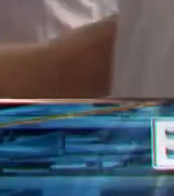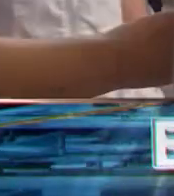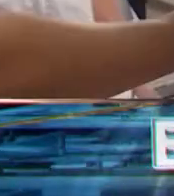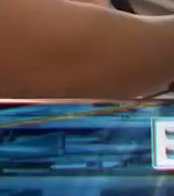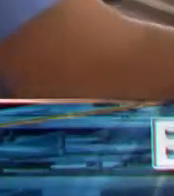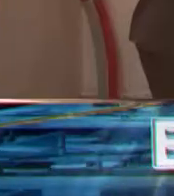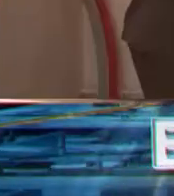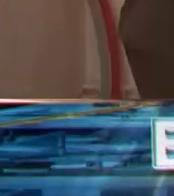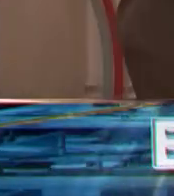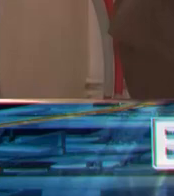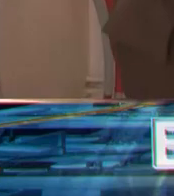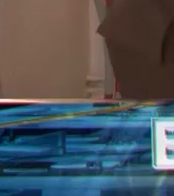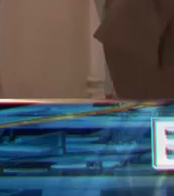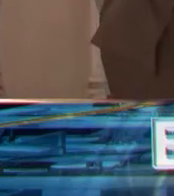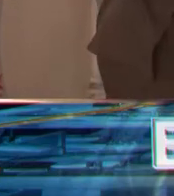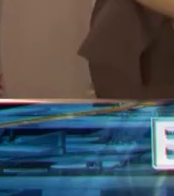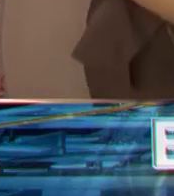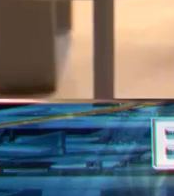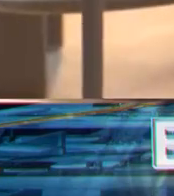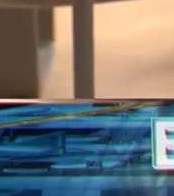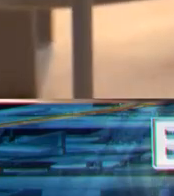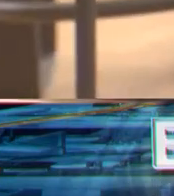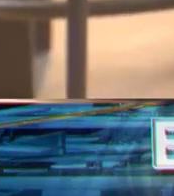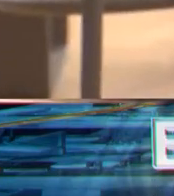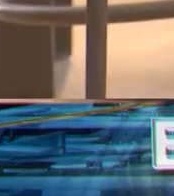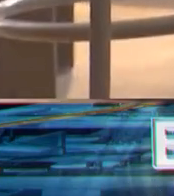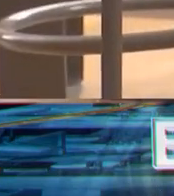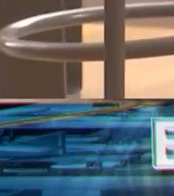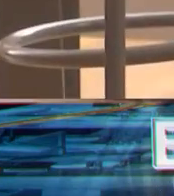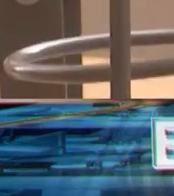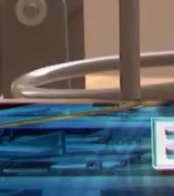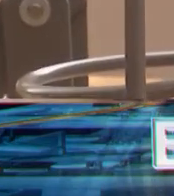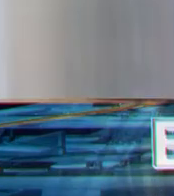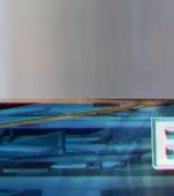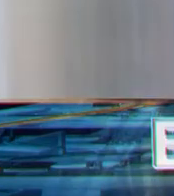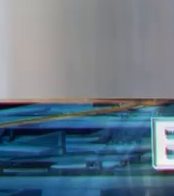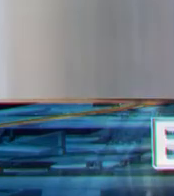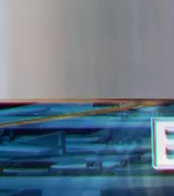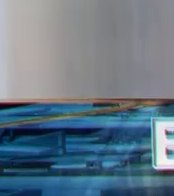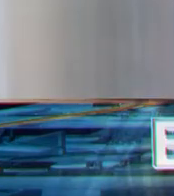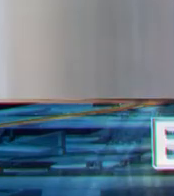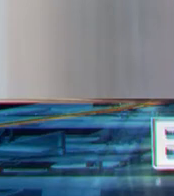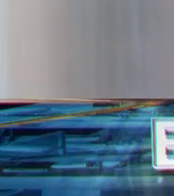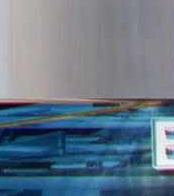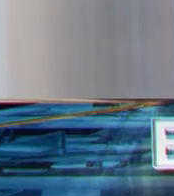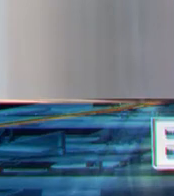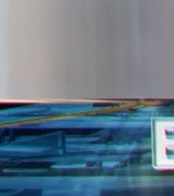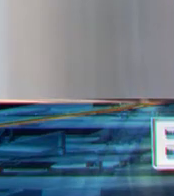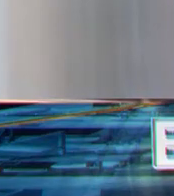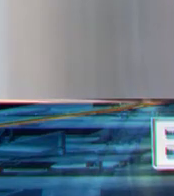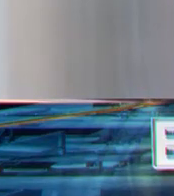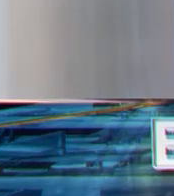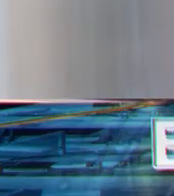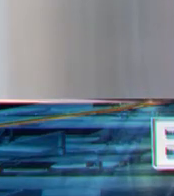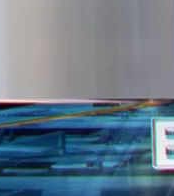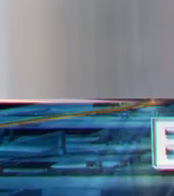Инсульт алғандарды оңалту әдістемесі қол жетімді. Алматы облыстық ауруханасында жаңа бөлім ашылды. Укол алынбайды. Көбінде лечебный физкультура